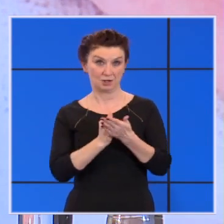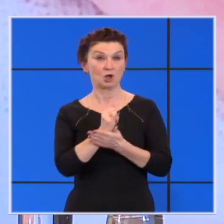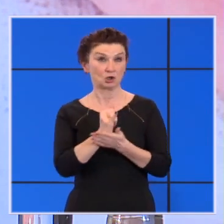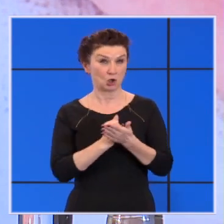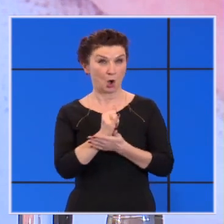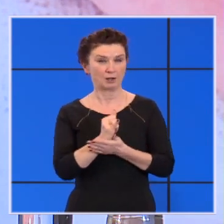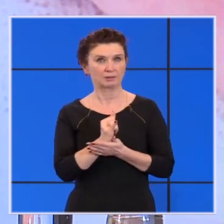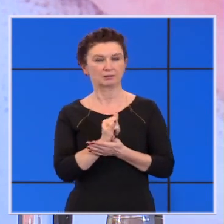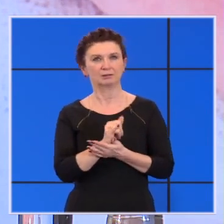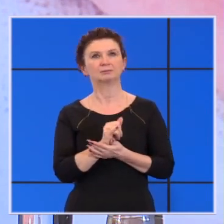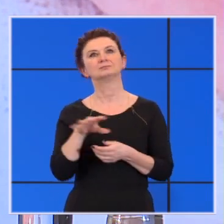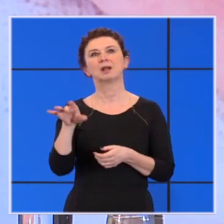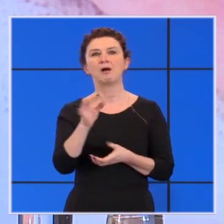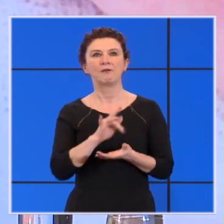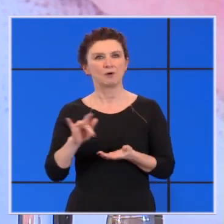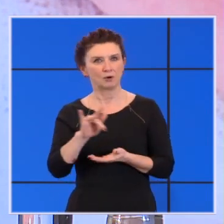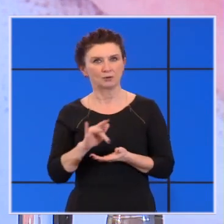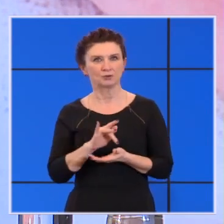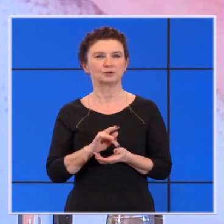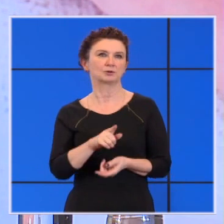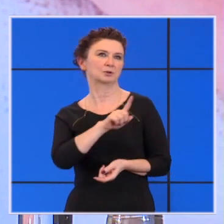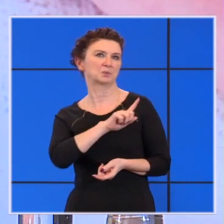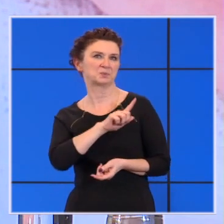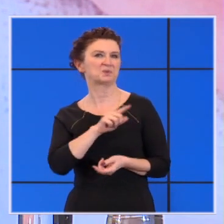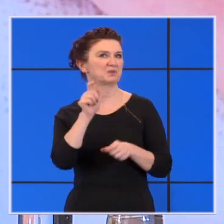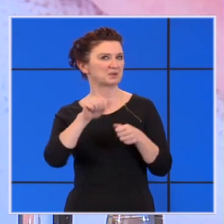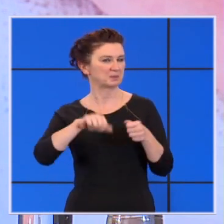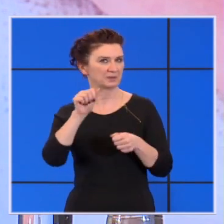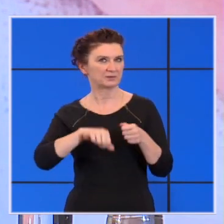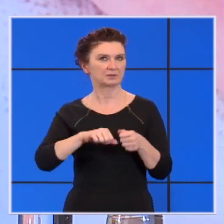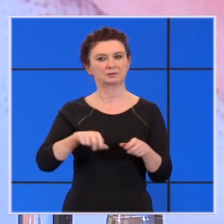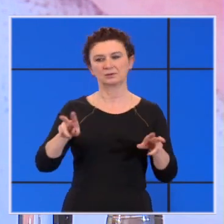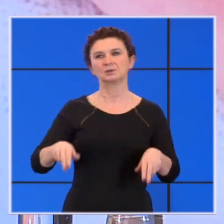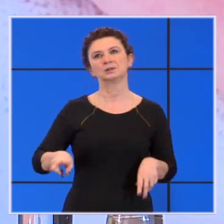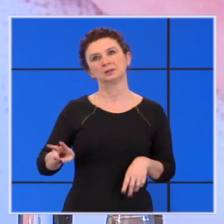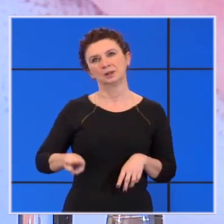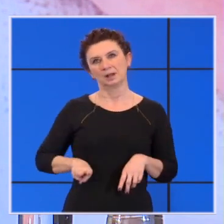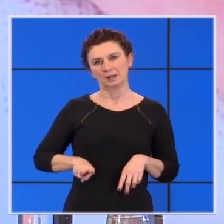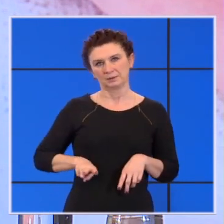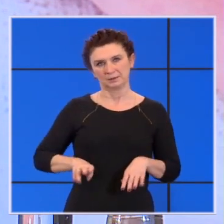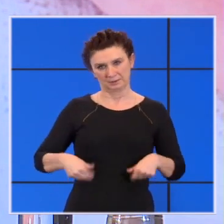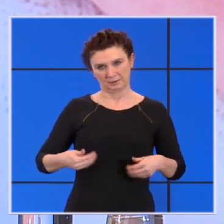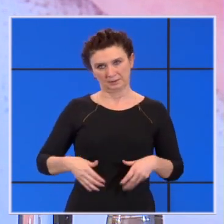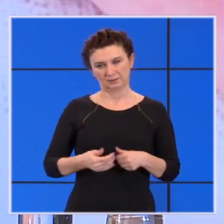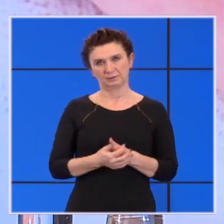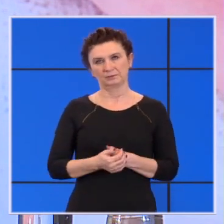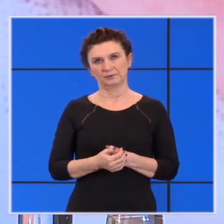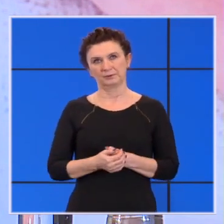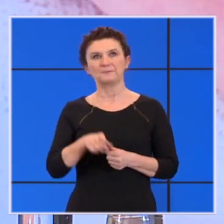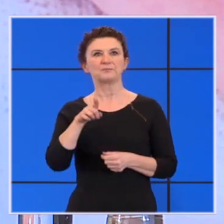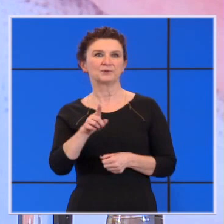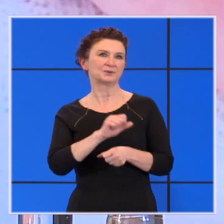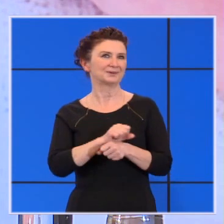i kontrolowanych przez Ministerstwo Zdrowia. Staraliśmy się stworzyć takie przepisy, szukając kompromisu, bo ustawa